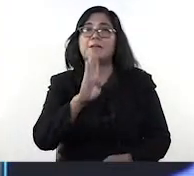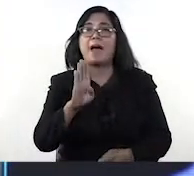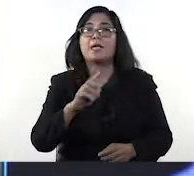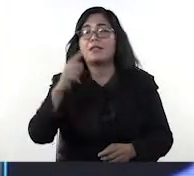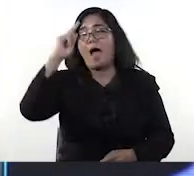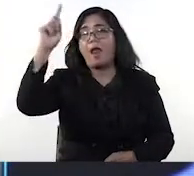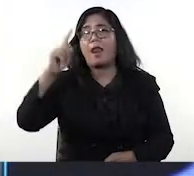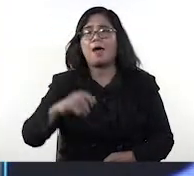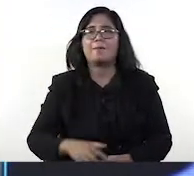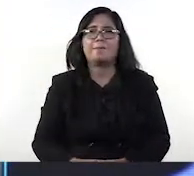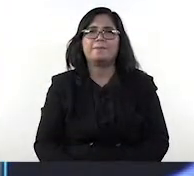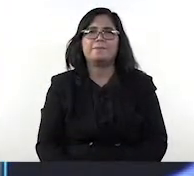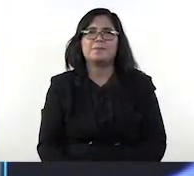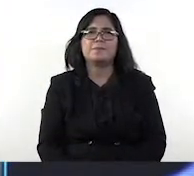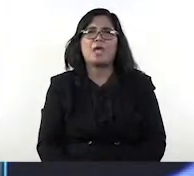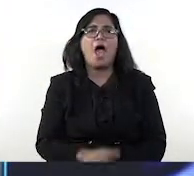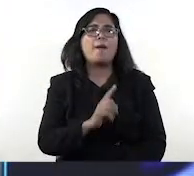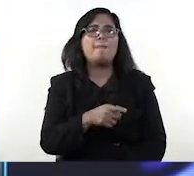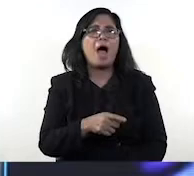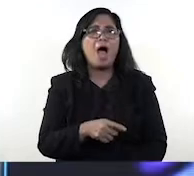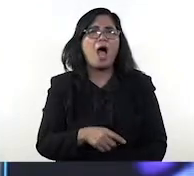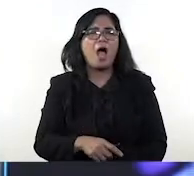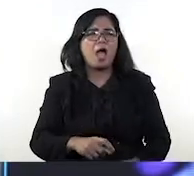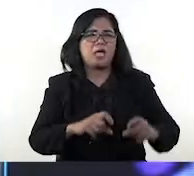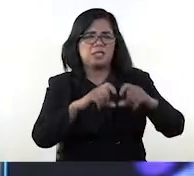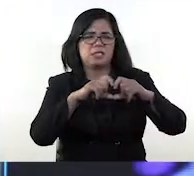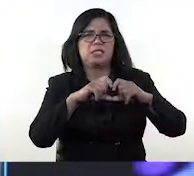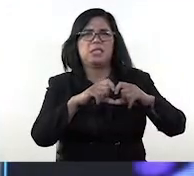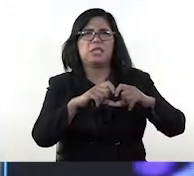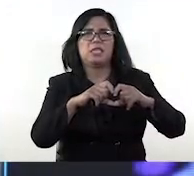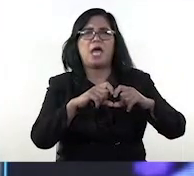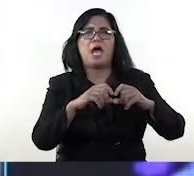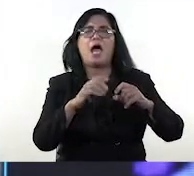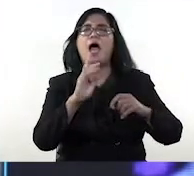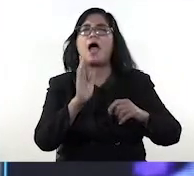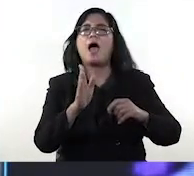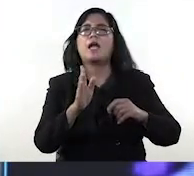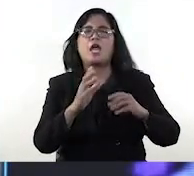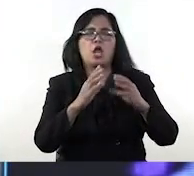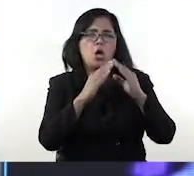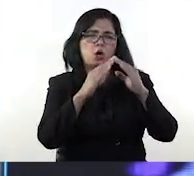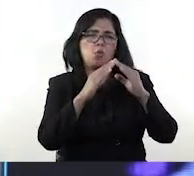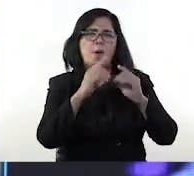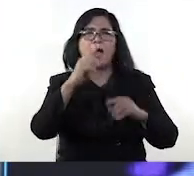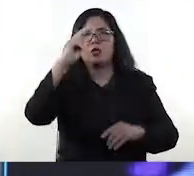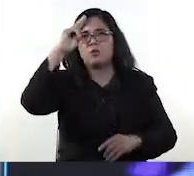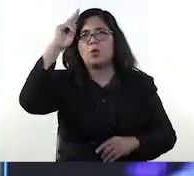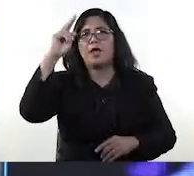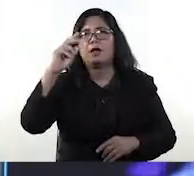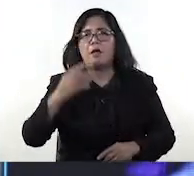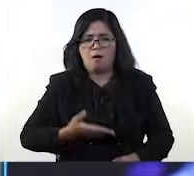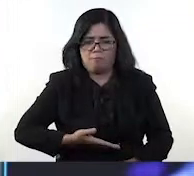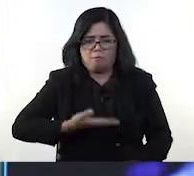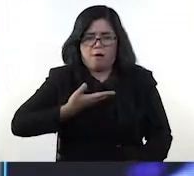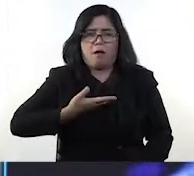Hai itu pun jelas dijelaskan Yesus cinta akan rumahku menghangatkan